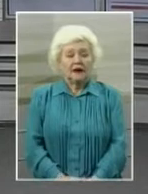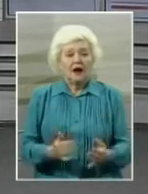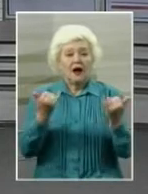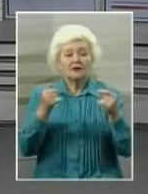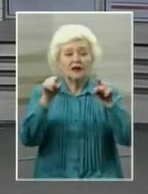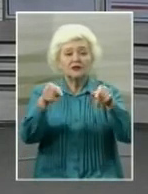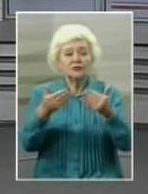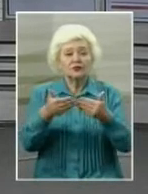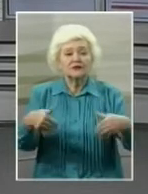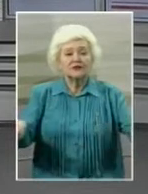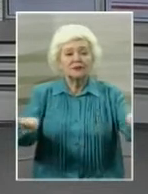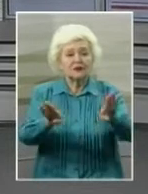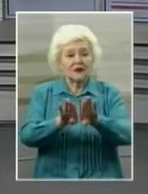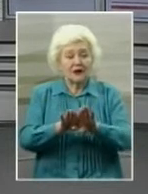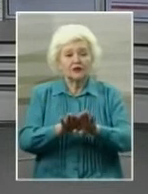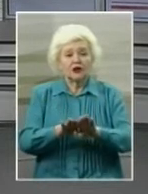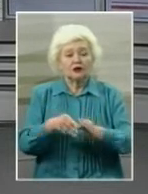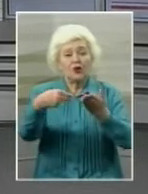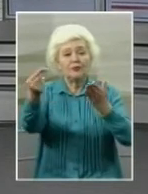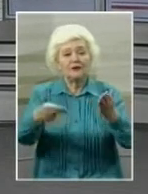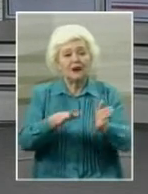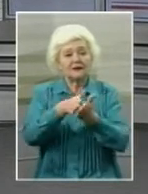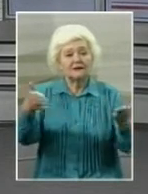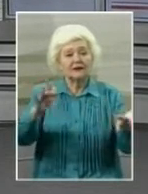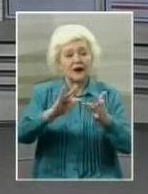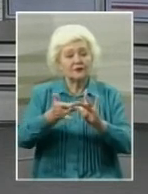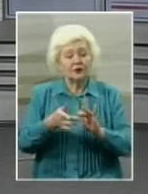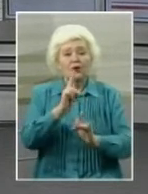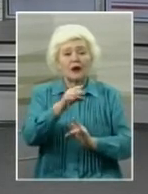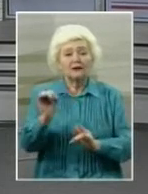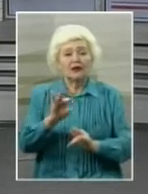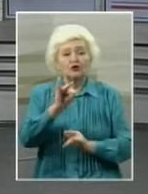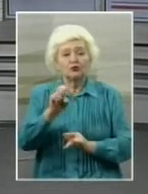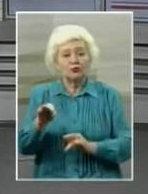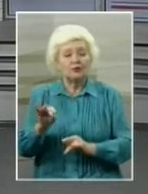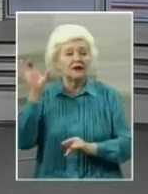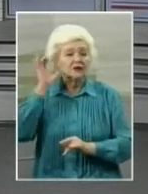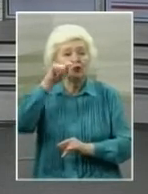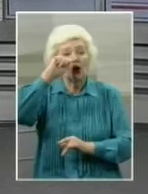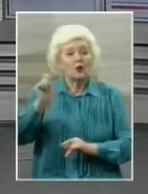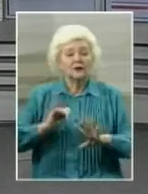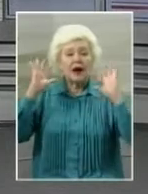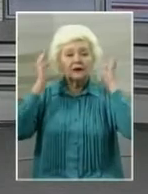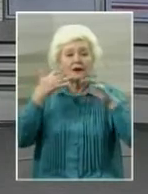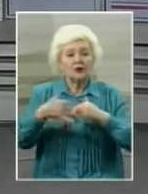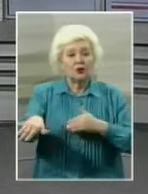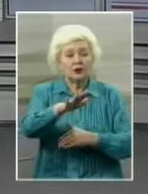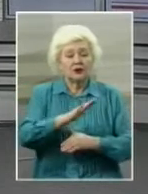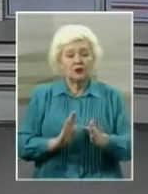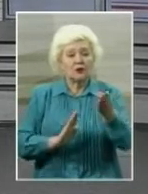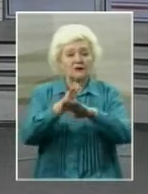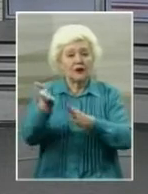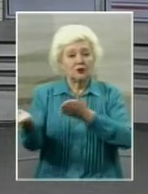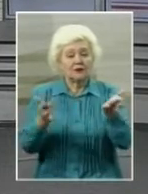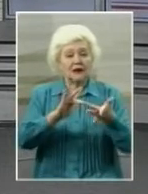А на цьому наш випуск завершено. Підписуйтесь на нашу сторінку у Фейсбуці та канал у Ютубі. Слухайте Українське радіо Херсон. Заходьте на